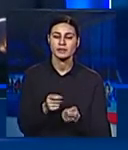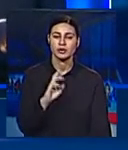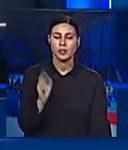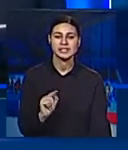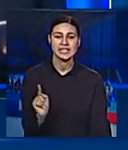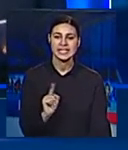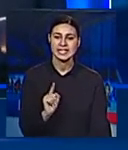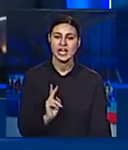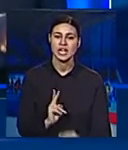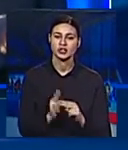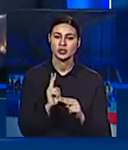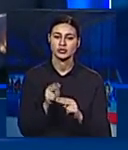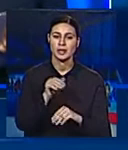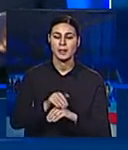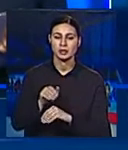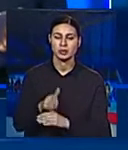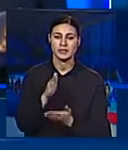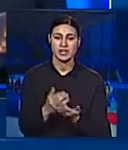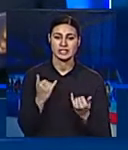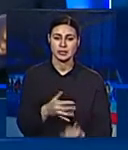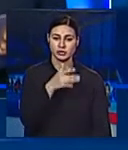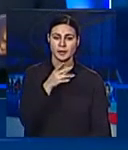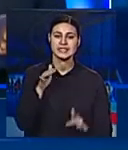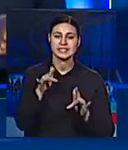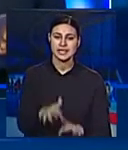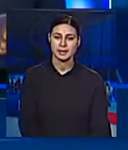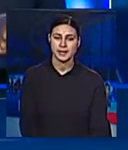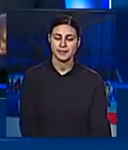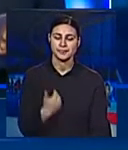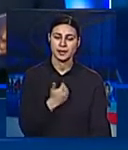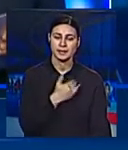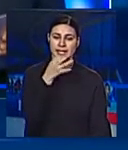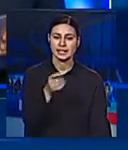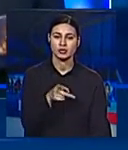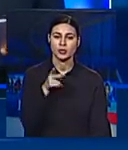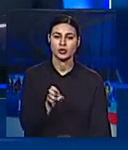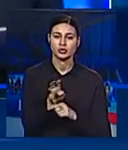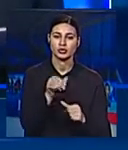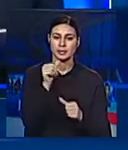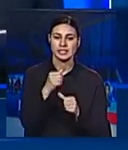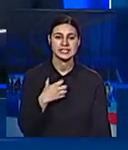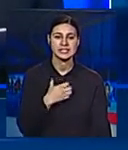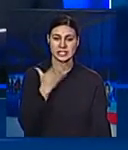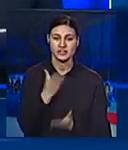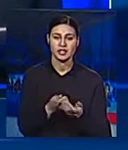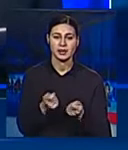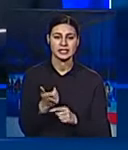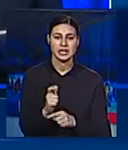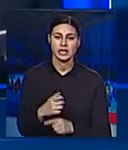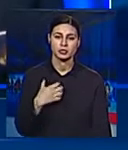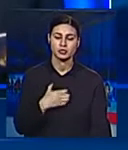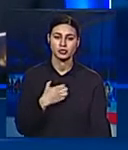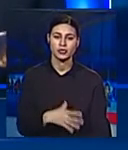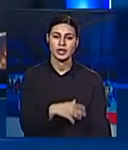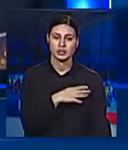რა ხელისშემშლელი ფაქტორებთან გვაქვს ამჯერად საქმე? მე მინდა გითხრათ, რომ 2014 წელს თვითმმართველობის კოდექსი ძალიან მნიშვნელოვანი ნაბიჯი გადაიდგა თვითმმართველობის